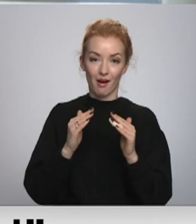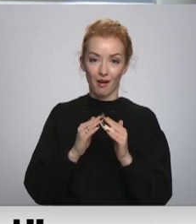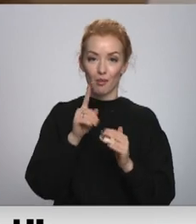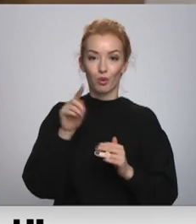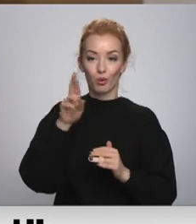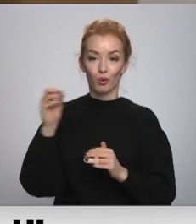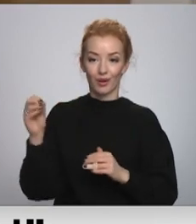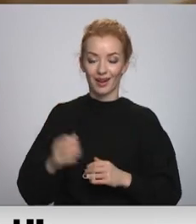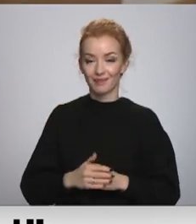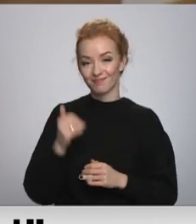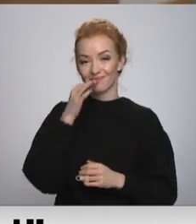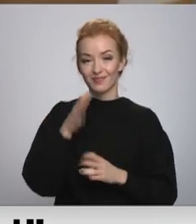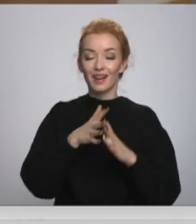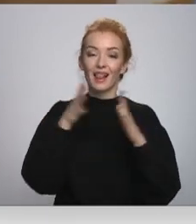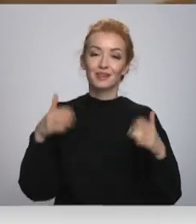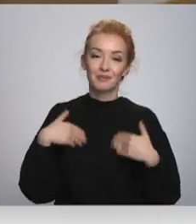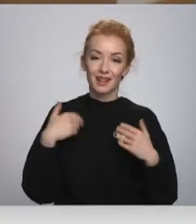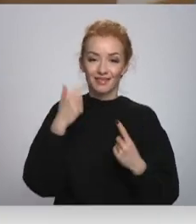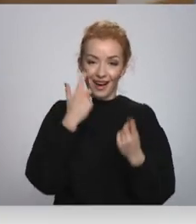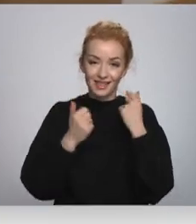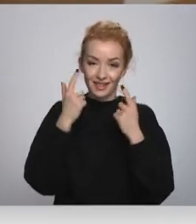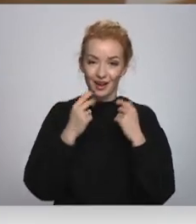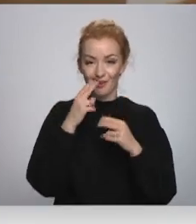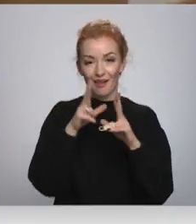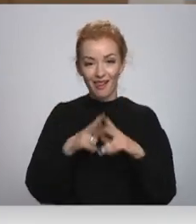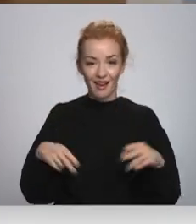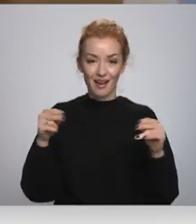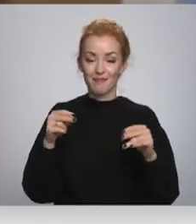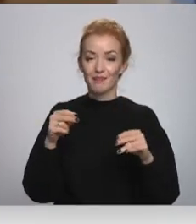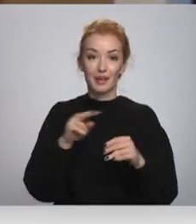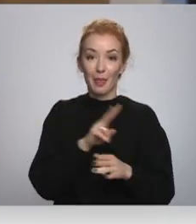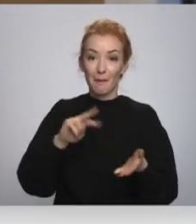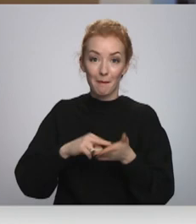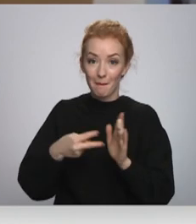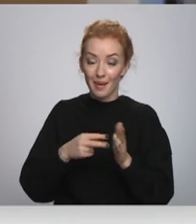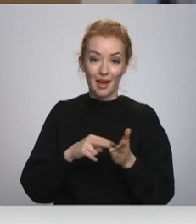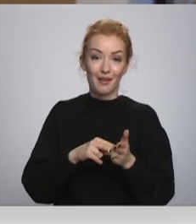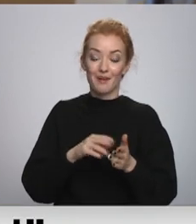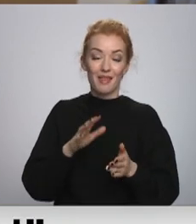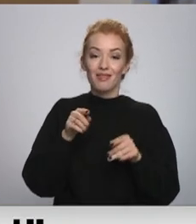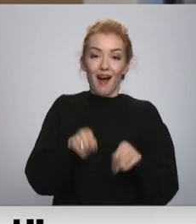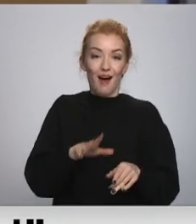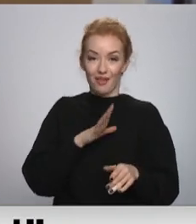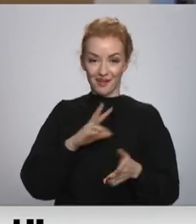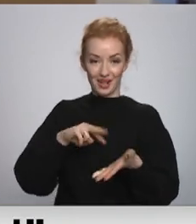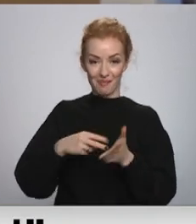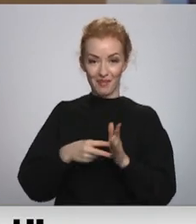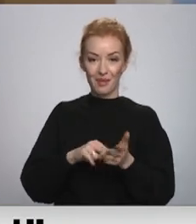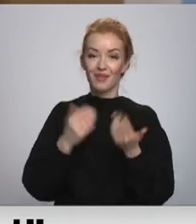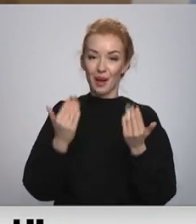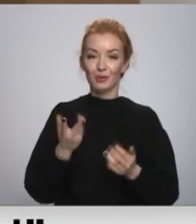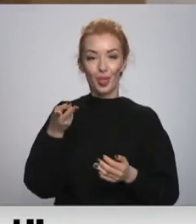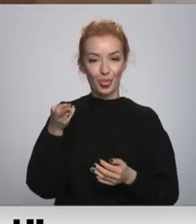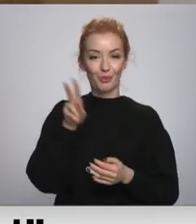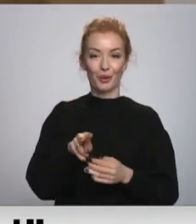Pūrē. Liels prieks, asaras acīs no laimes. Nekas tāds jau nebija plānots, neko tādu nemaz nevar ieplānot. Tagad būs